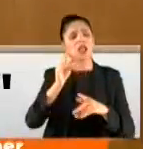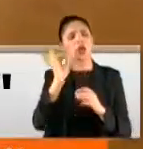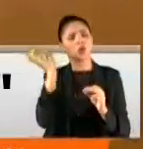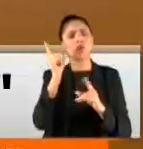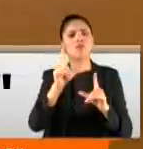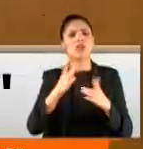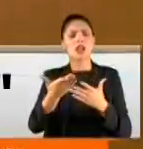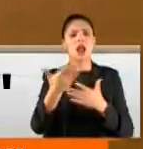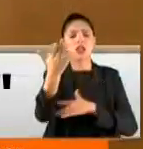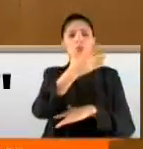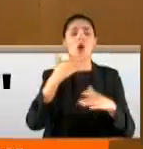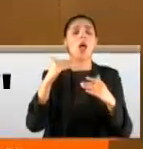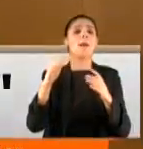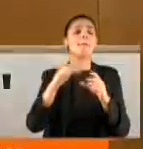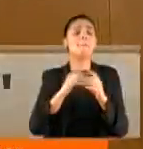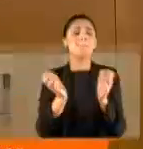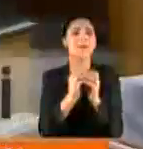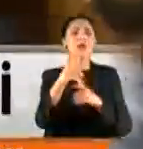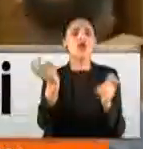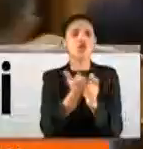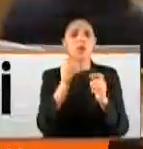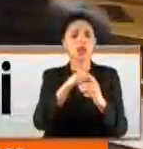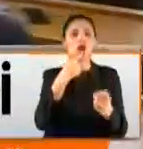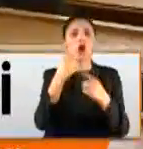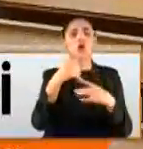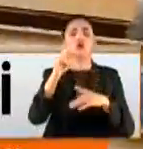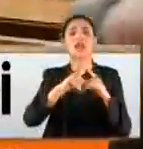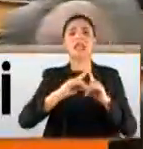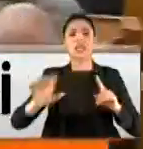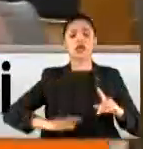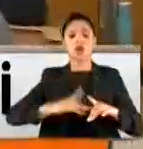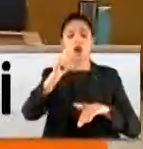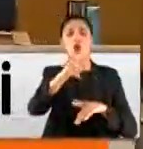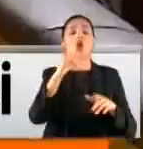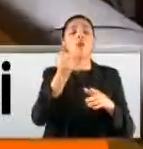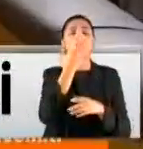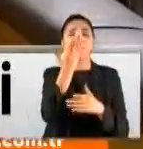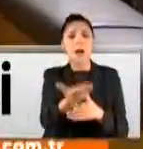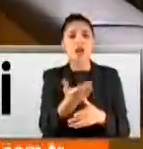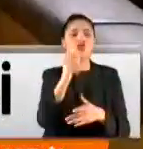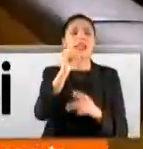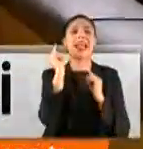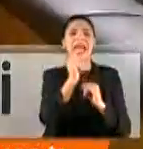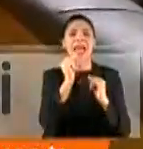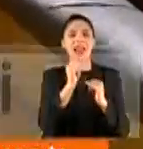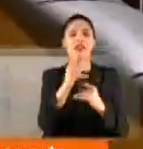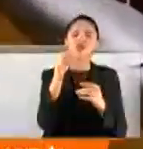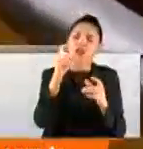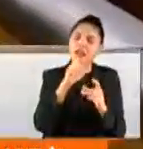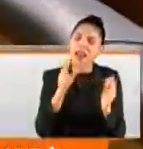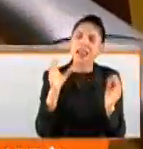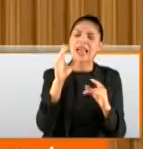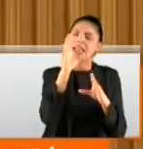Meclis grup toplantısında konuşan Kemal Kılıçdaroğlu isim vermedi ama MHP lideri Devlet Bahçeli'nin eleştirilerini üstü kapalı